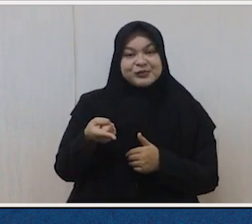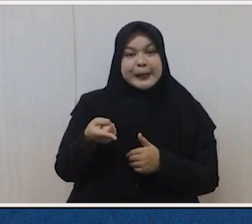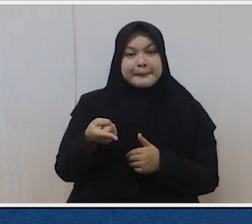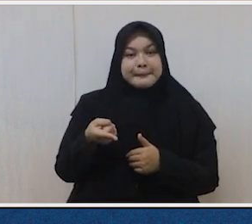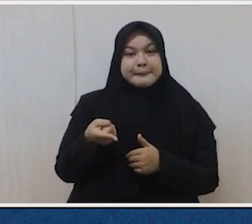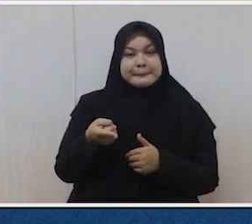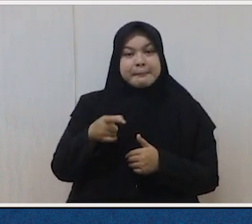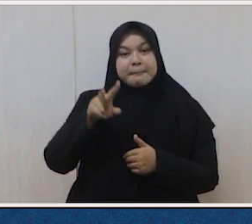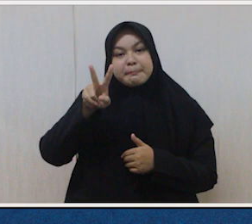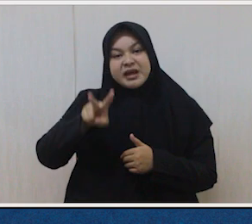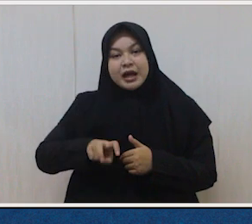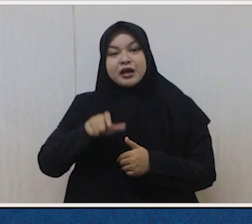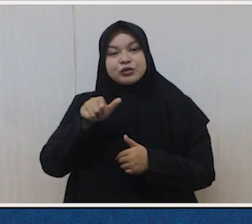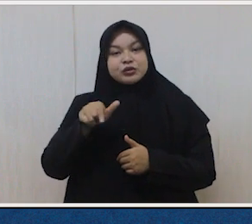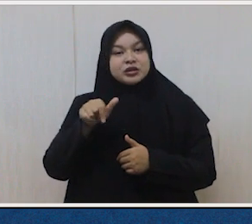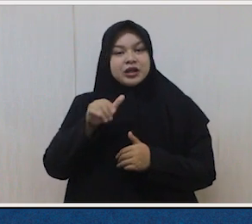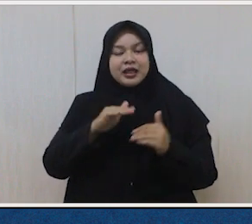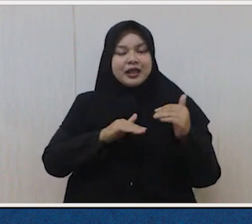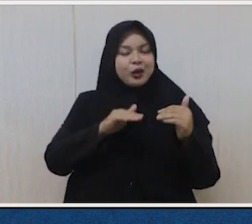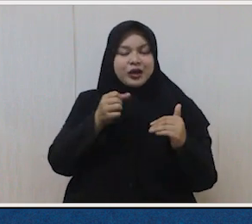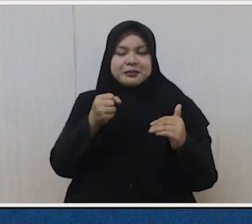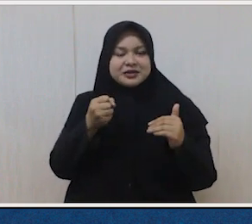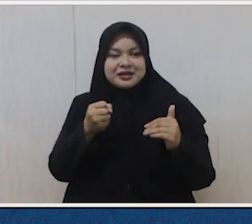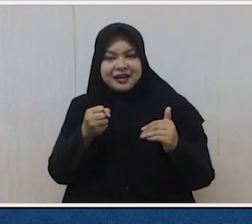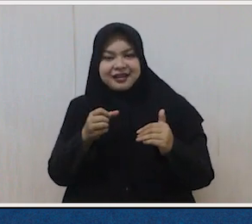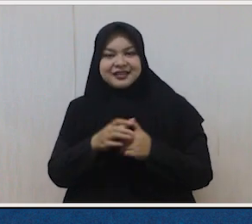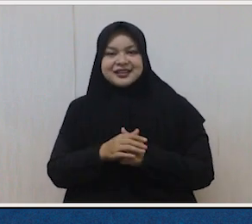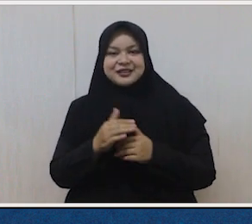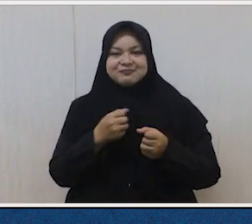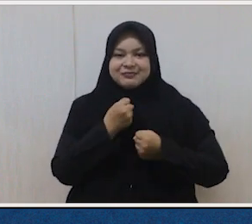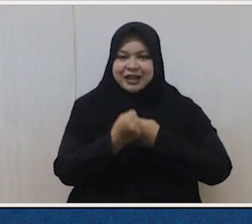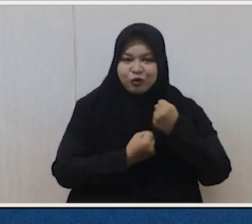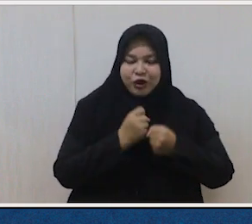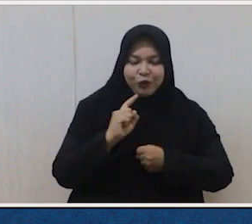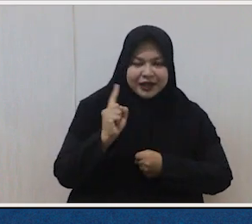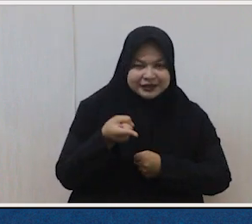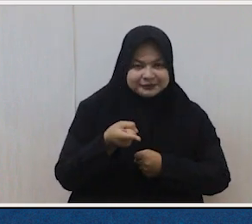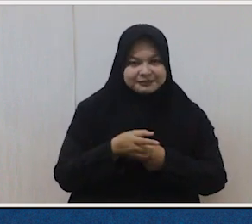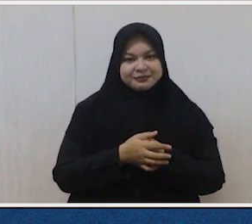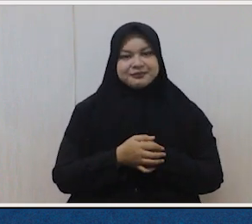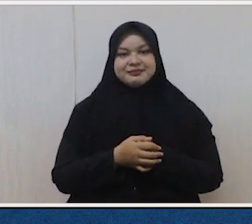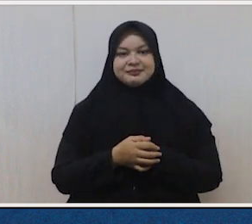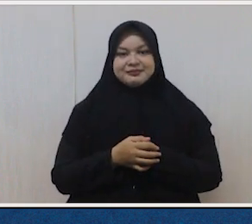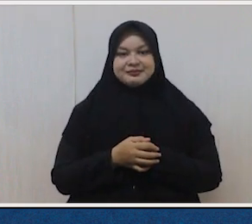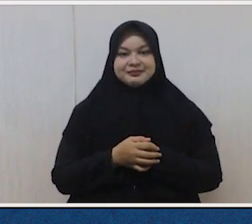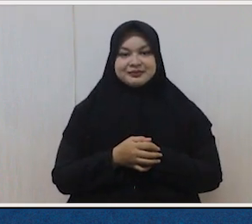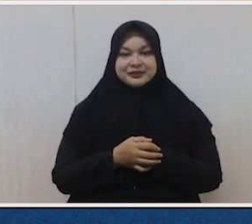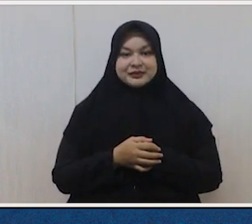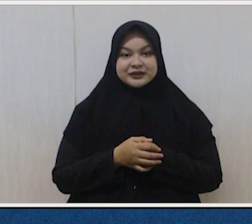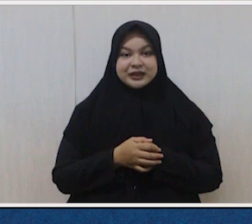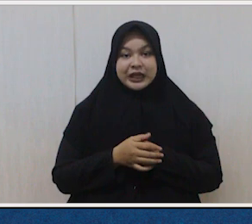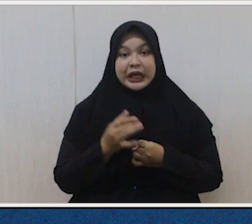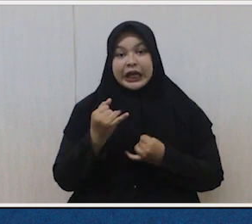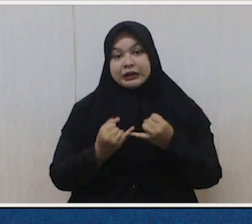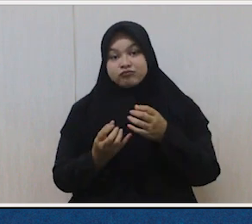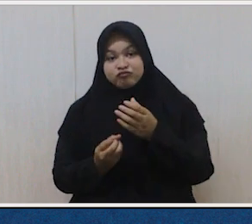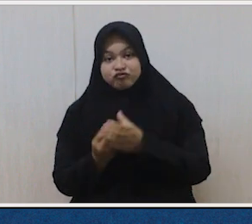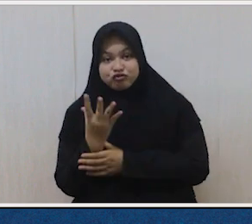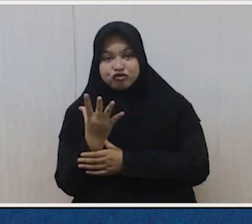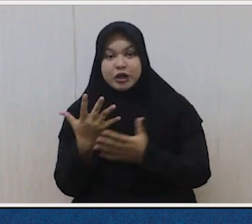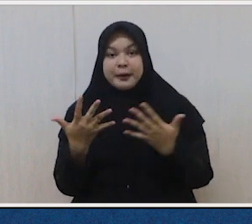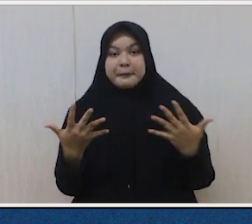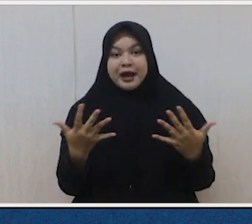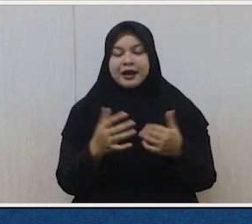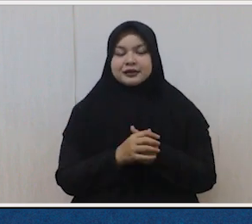bahasanya gitu ya harus di lakukan gitu Gitu Ee dan akhirnya kemudian